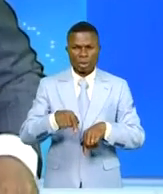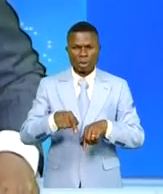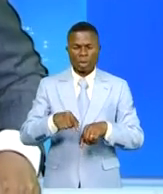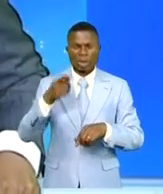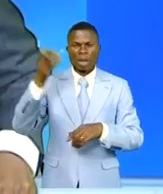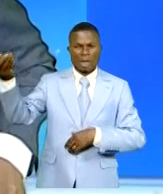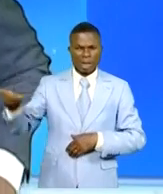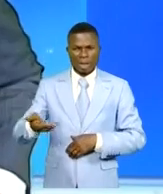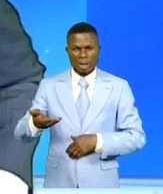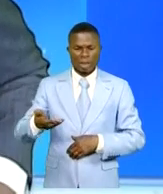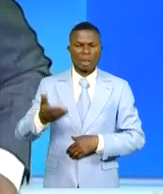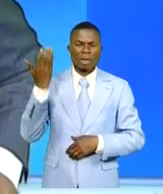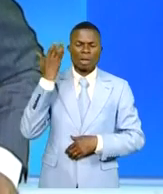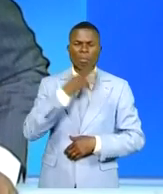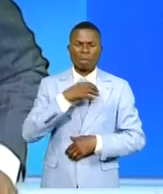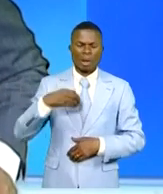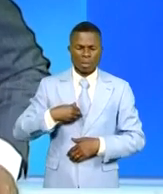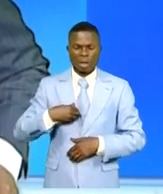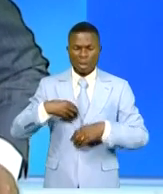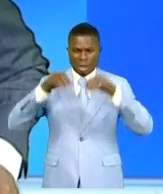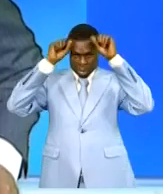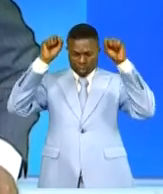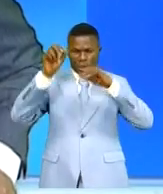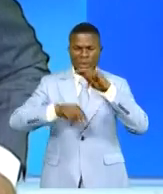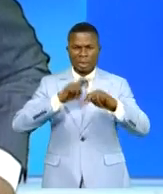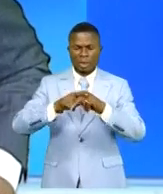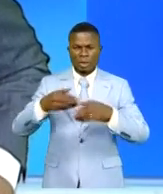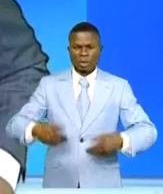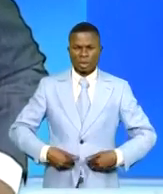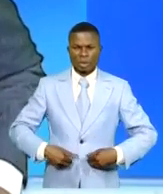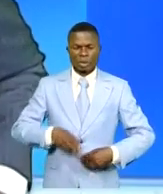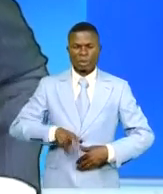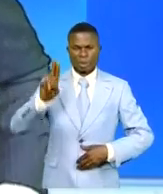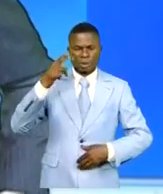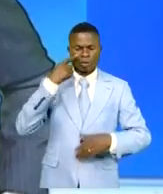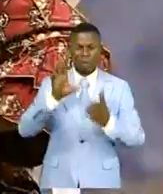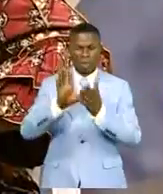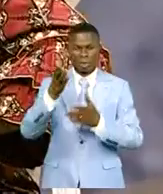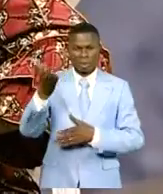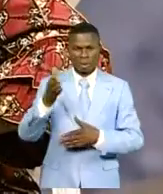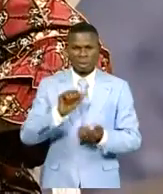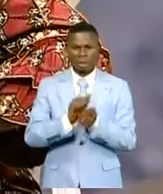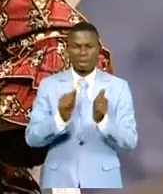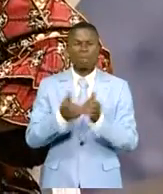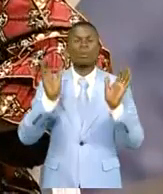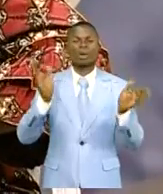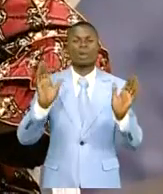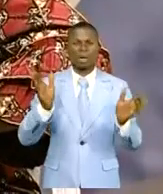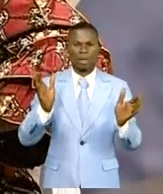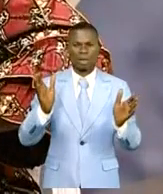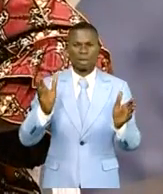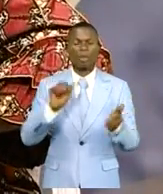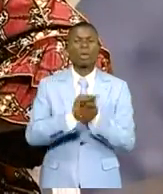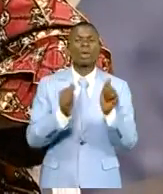vous Angèle Makombo, présidente nationale de la Ligue des démocrates congolais. En voici un extrait. Situation tragique. C'est